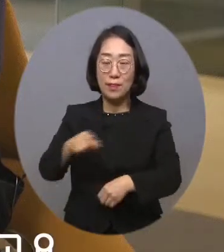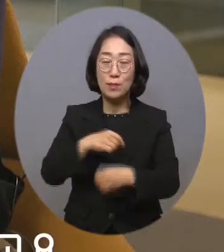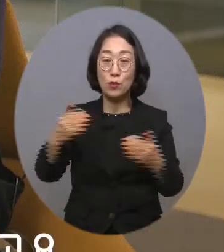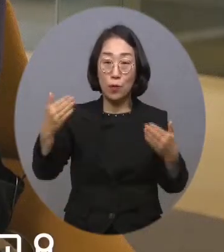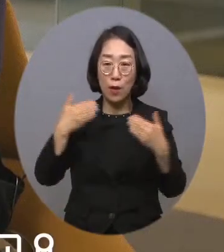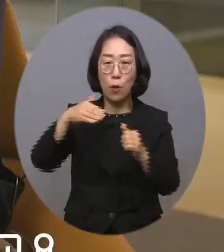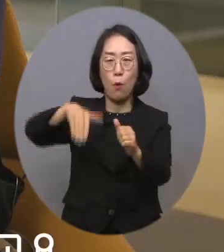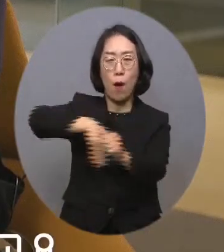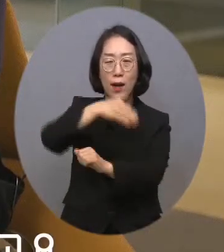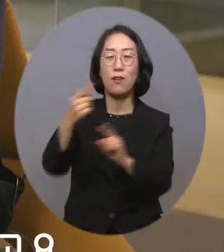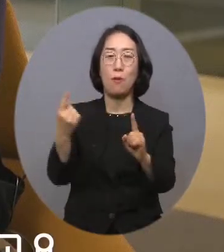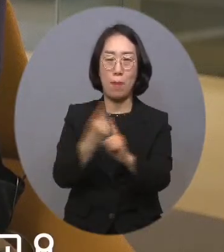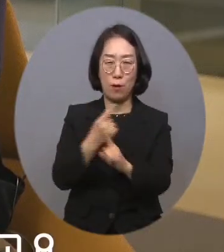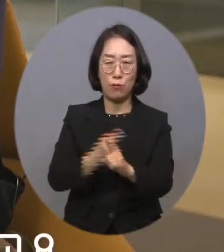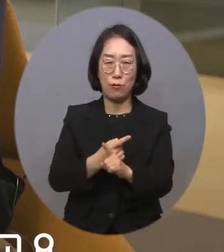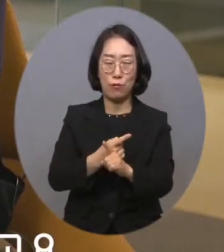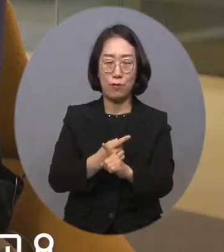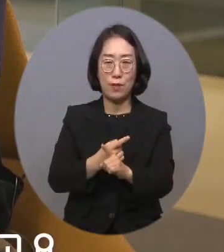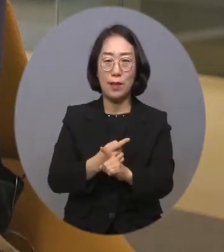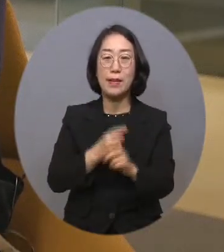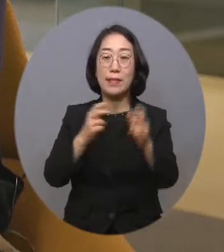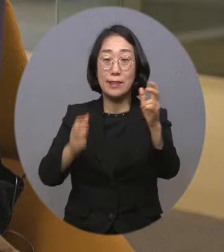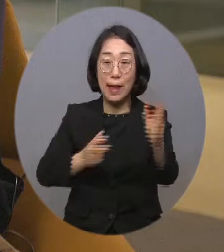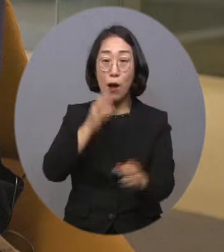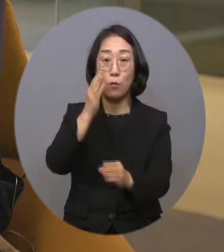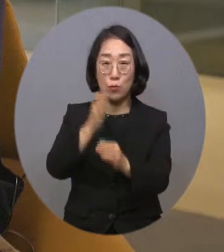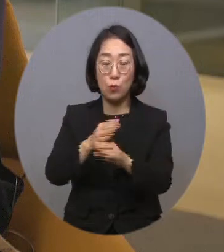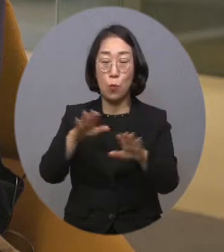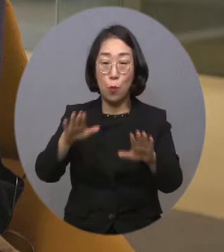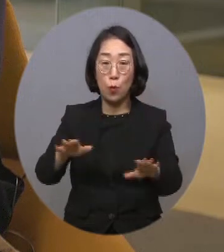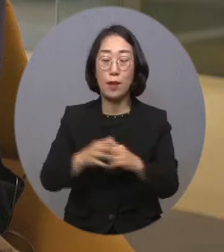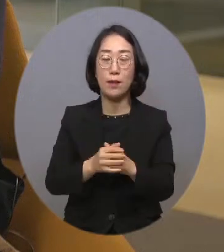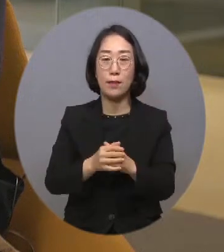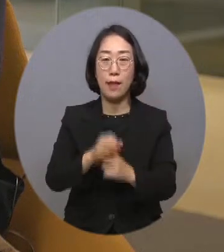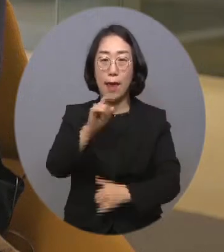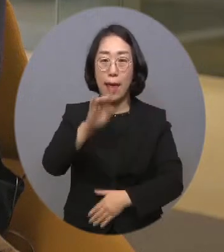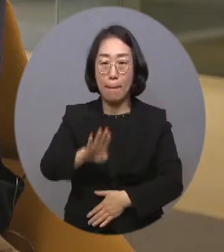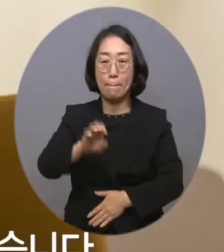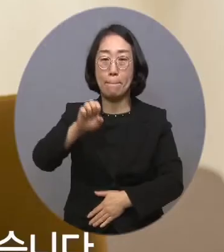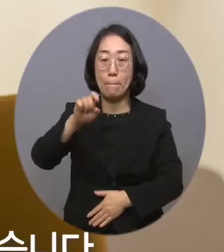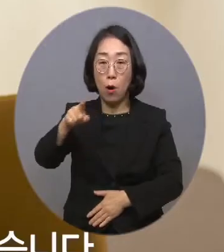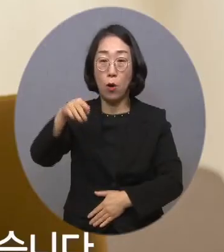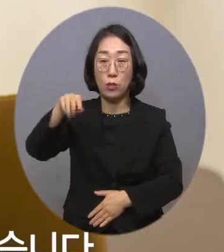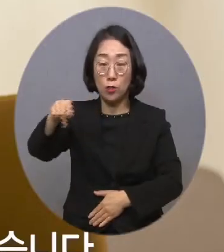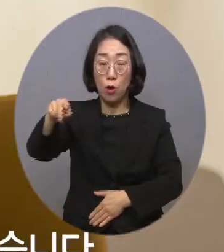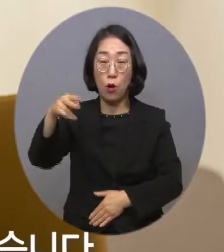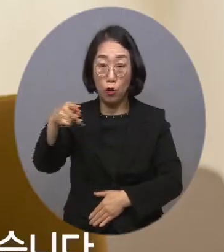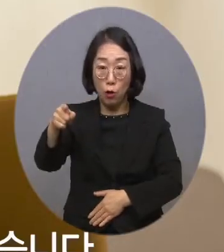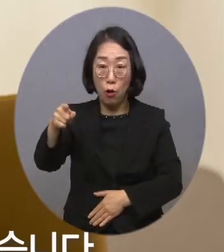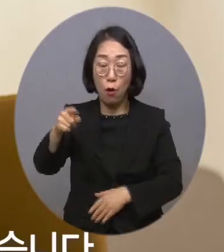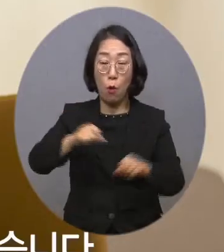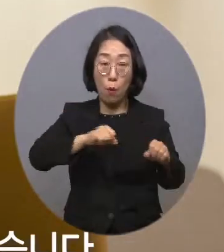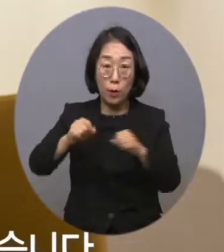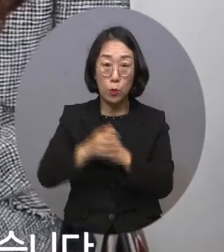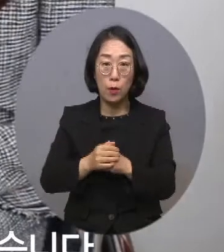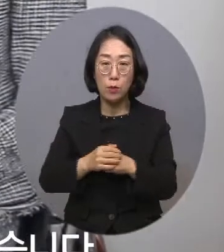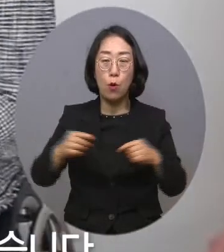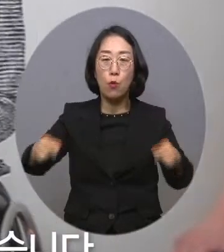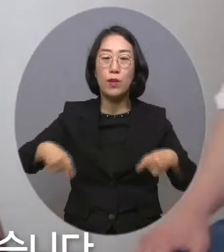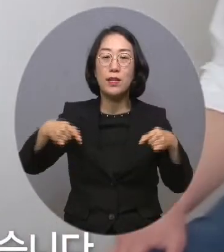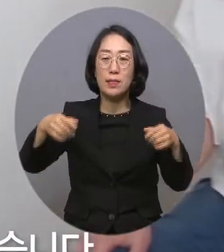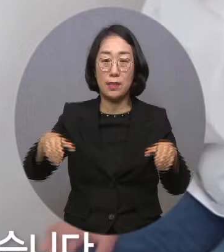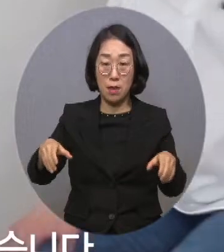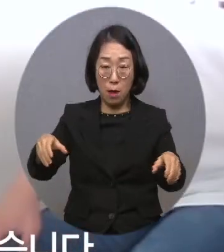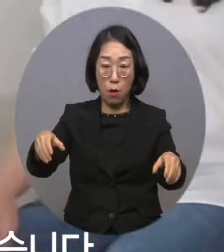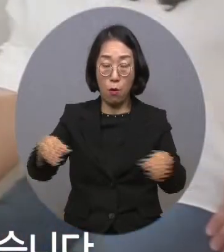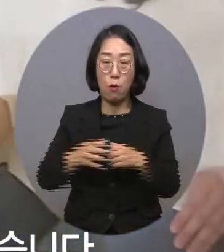환경 개선 사업을 진행을 해왔고요. 올해는 앰베서더 활동을 통해서 휠체어 장애인분들의